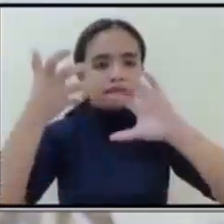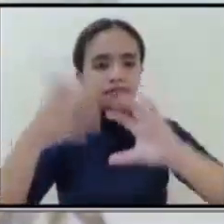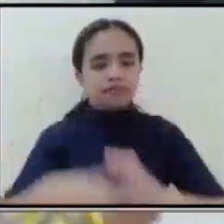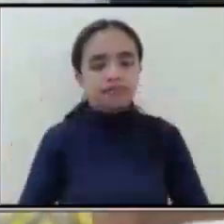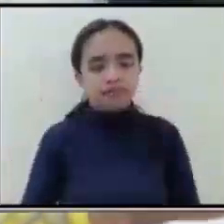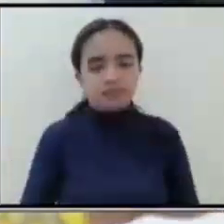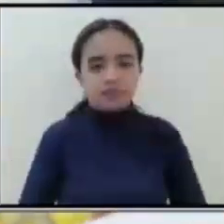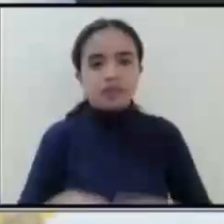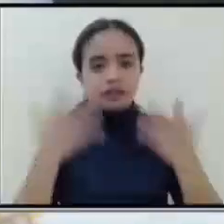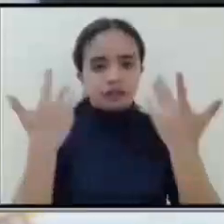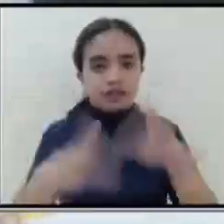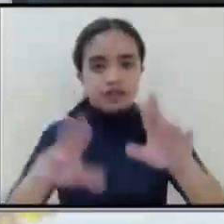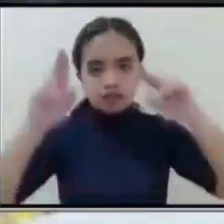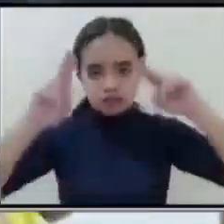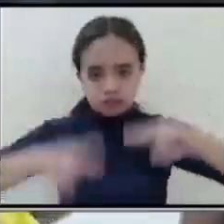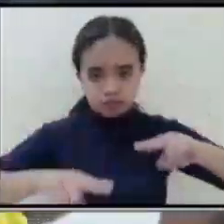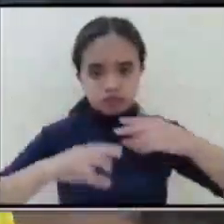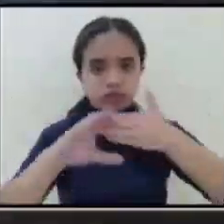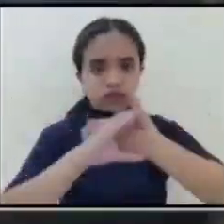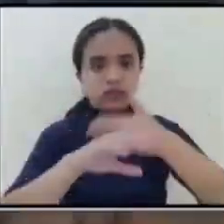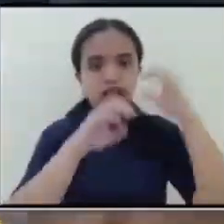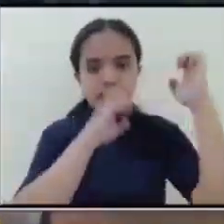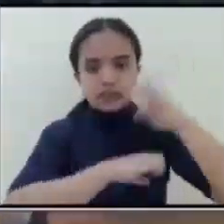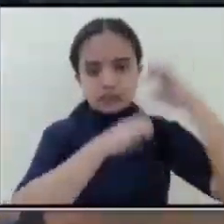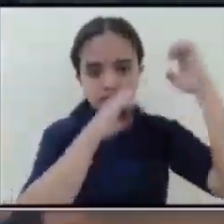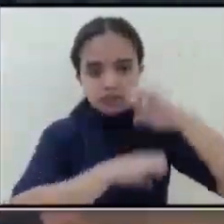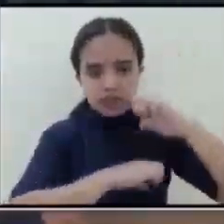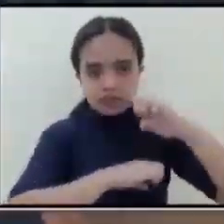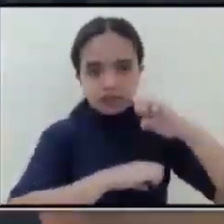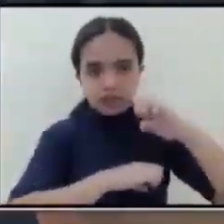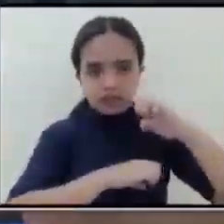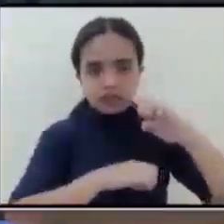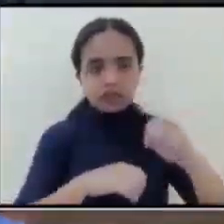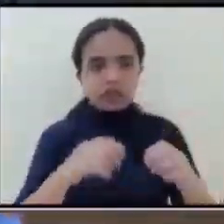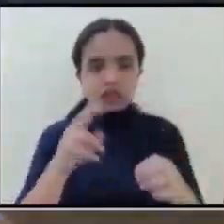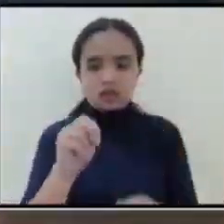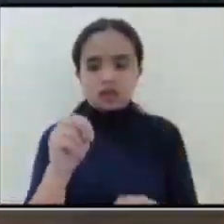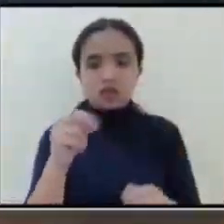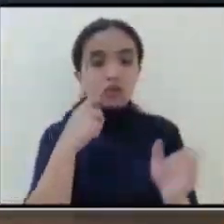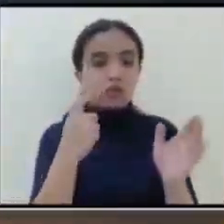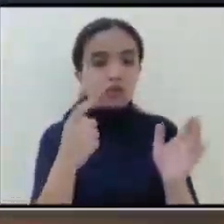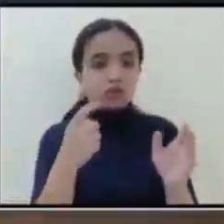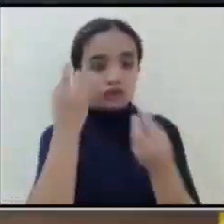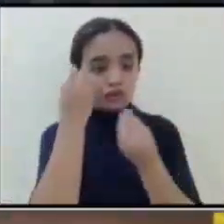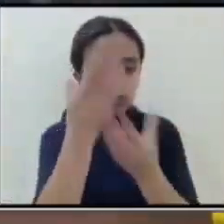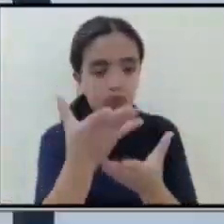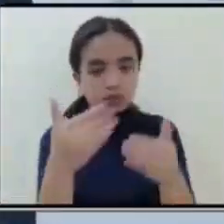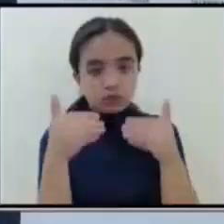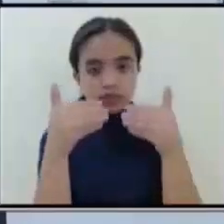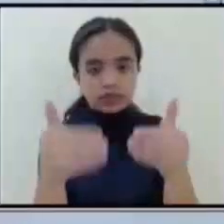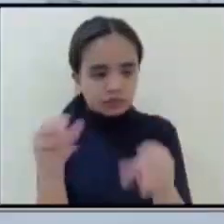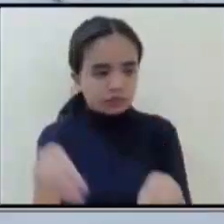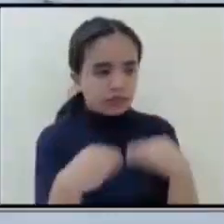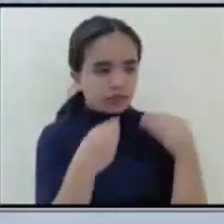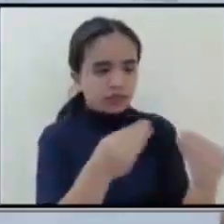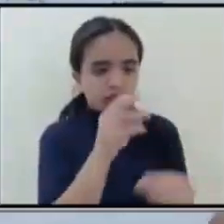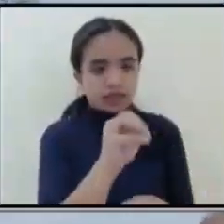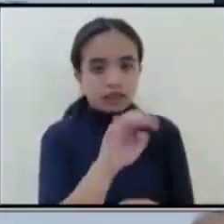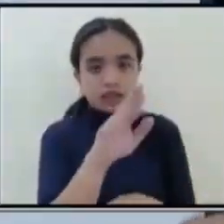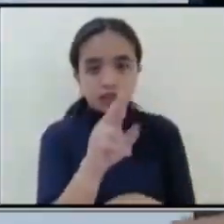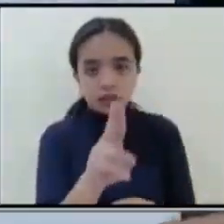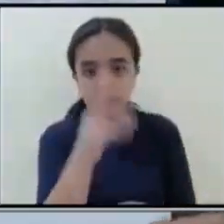kaya't inaasahang maibibigay na sa Miro ang notice to proceed para makagawa ng mga customized na automated counting machines sa South